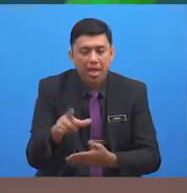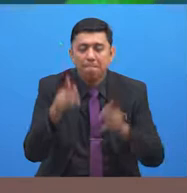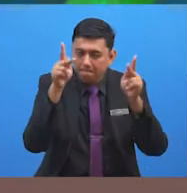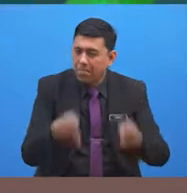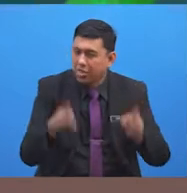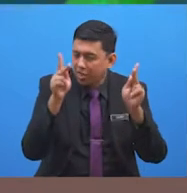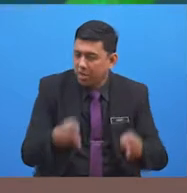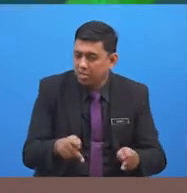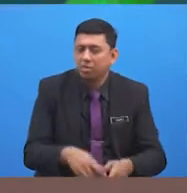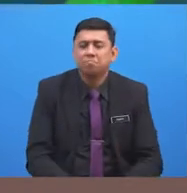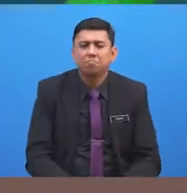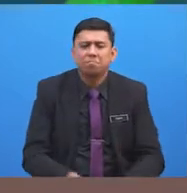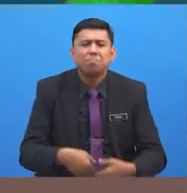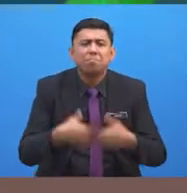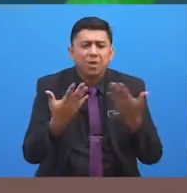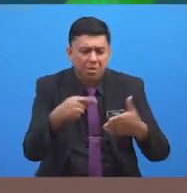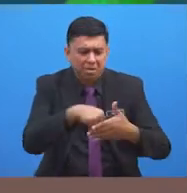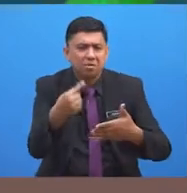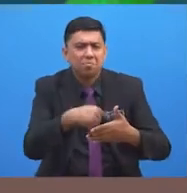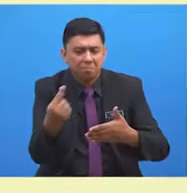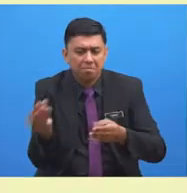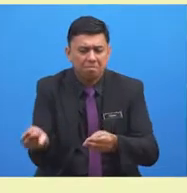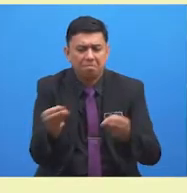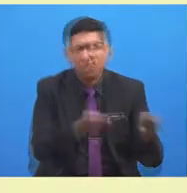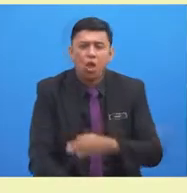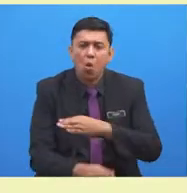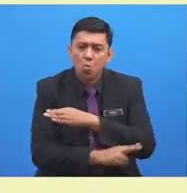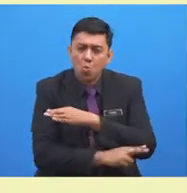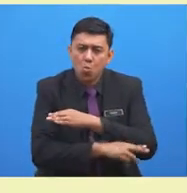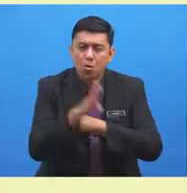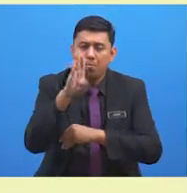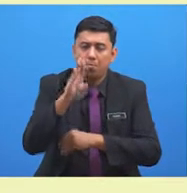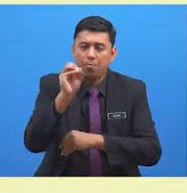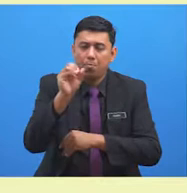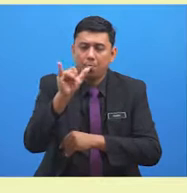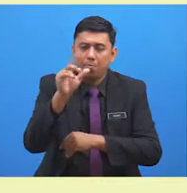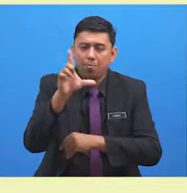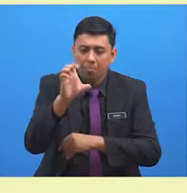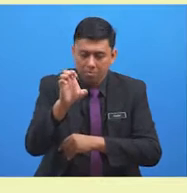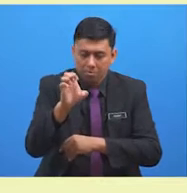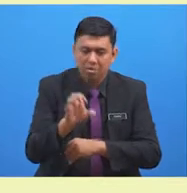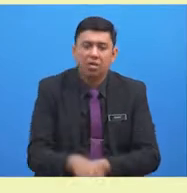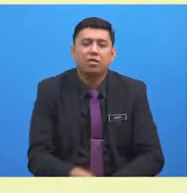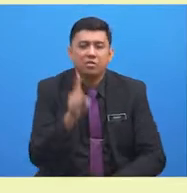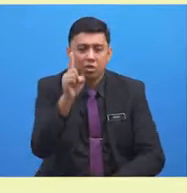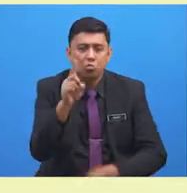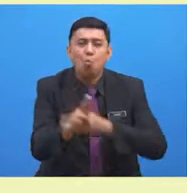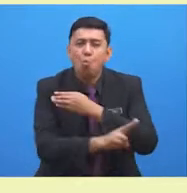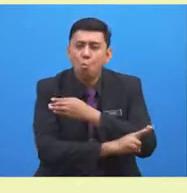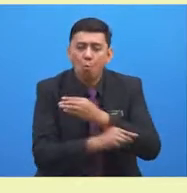pelajar-pelajar, bagaimana gas-gas boleh berpindah? Hukum Boyle merupakan salah satu dari hukum